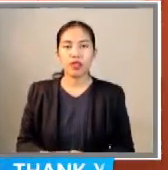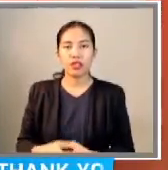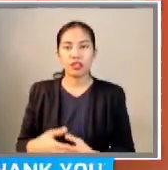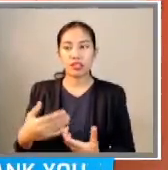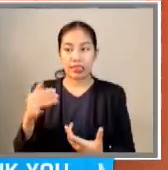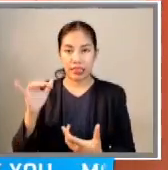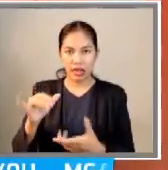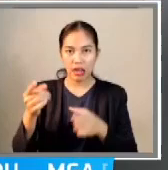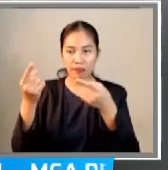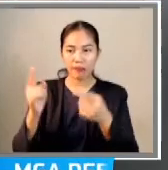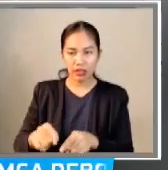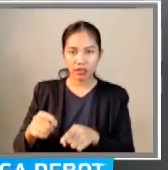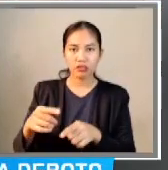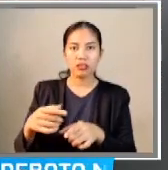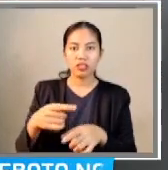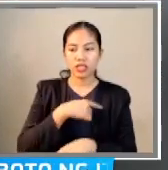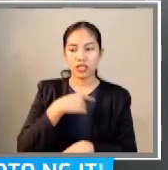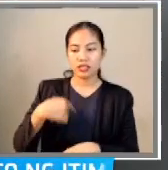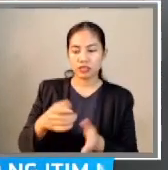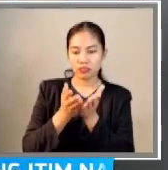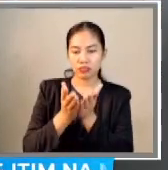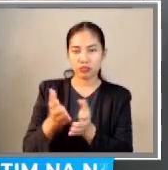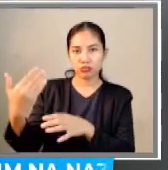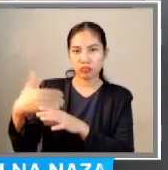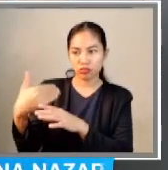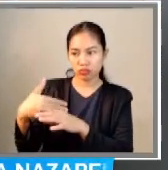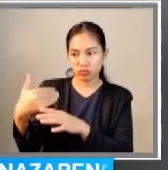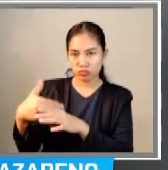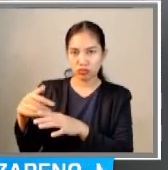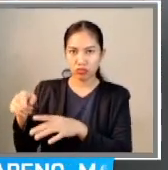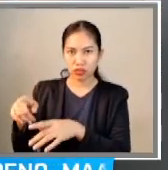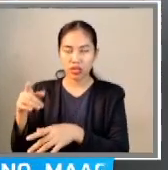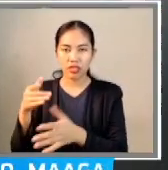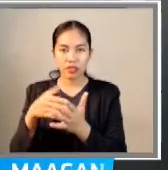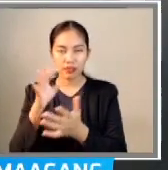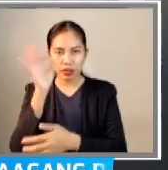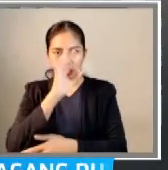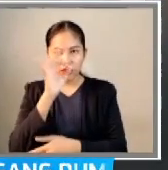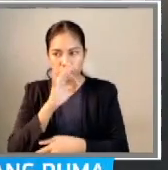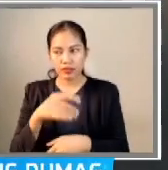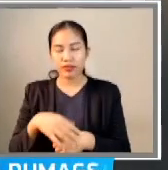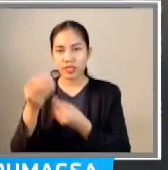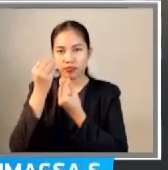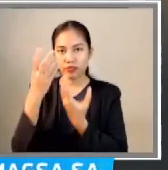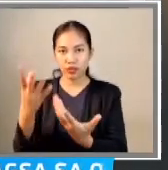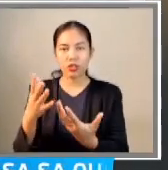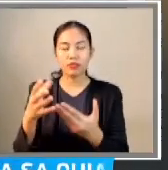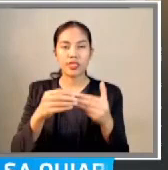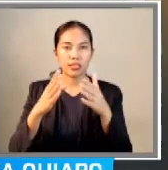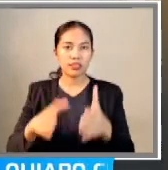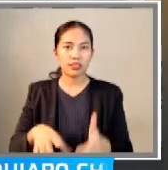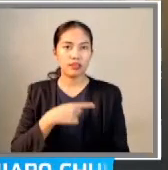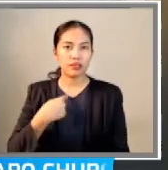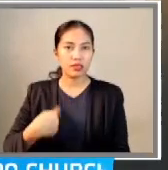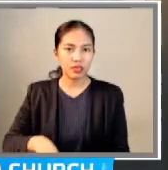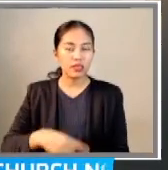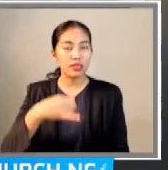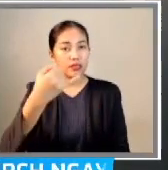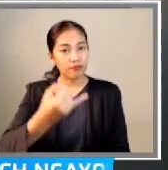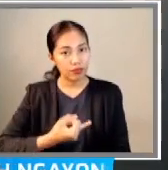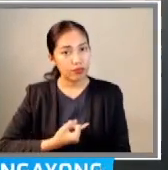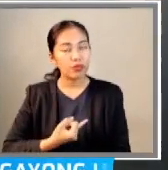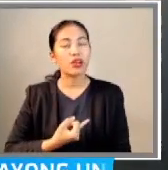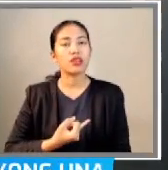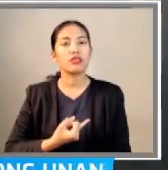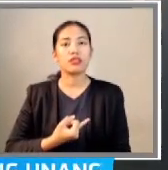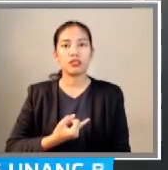mga pinag-aagawang teritoryo sa West Philippine Sea. Inimbitahan niya rin daw si Chinese President Xi Jinping na